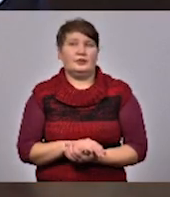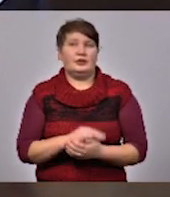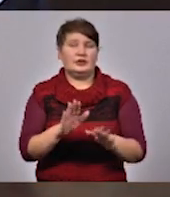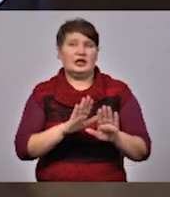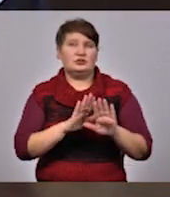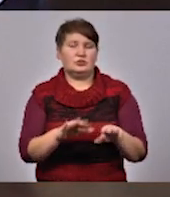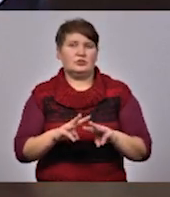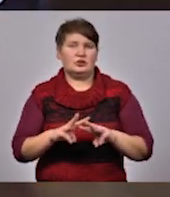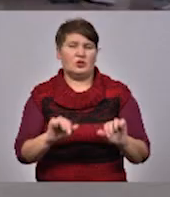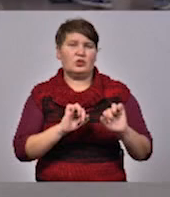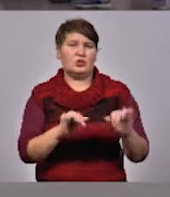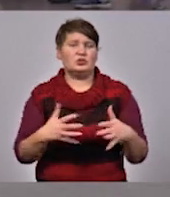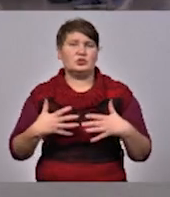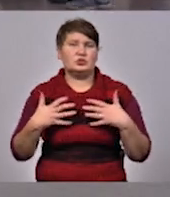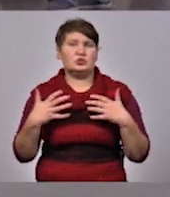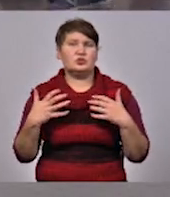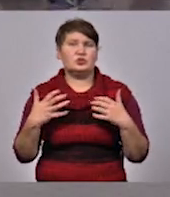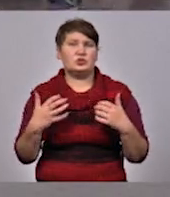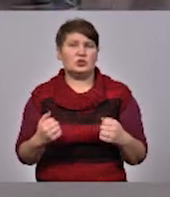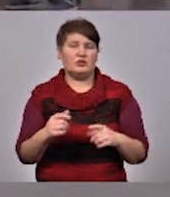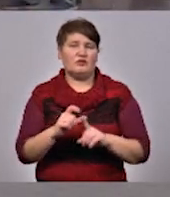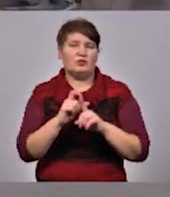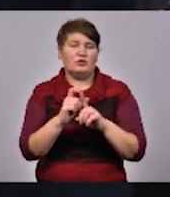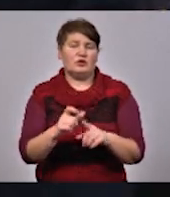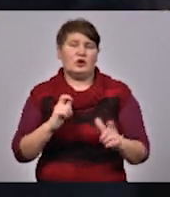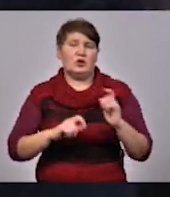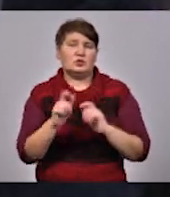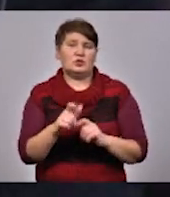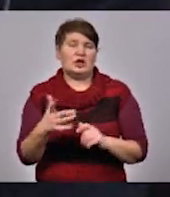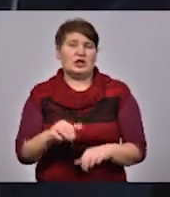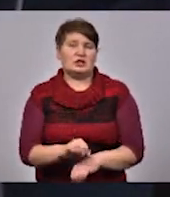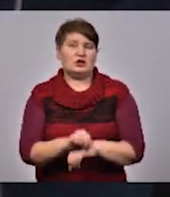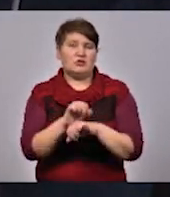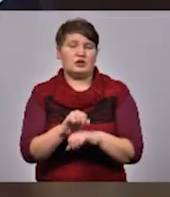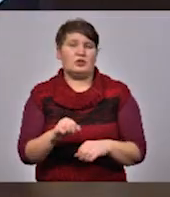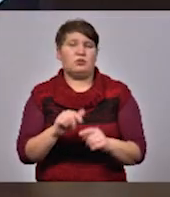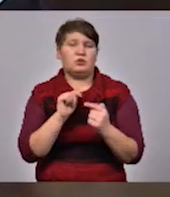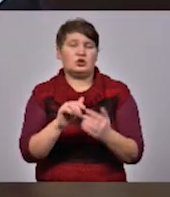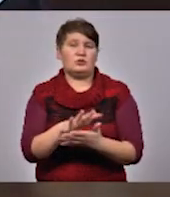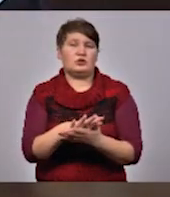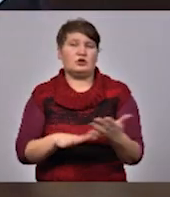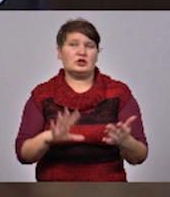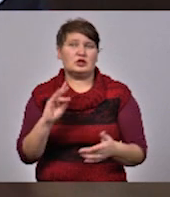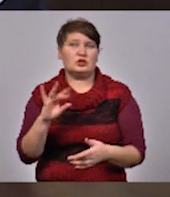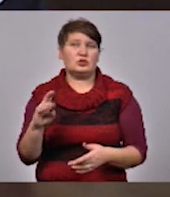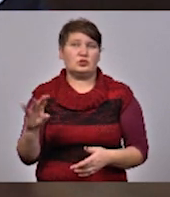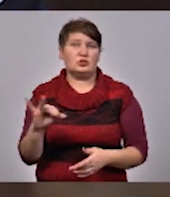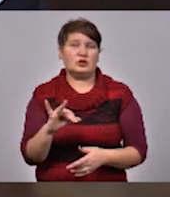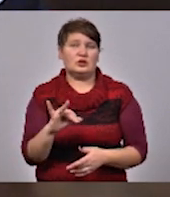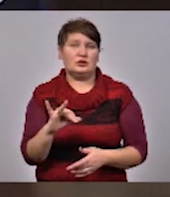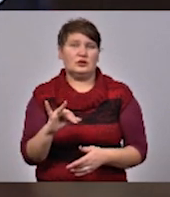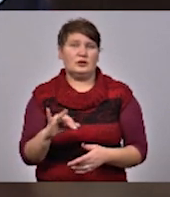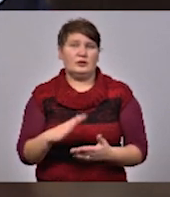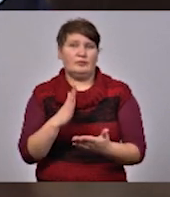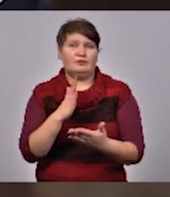Заступниця міністра охорони здоров'я відповіла студентам, які страйкували проти продовження тривалості інтернатури. З них обирають 5 пріоритетів. Вони